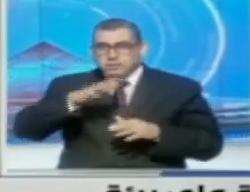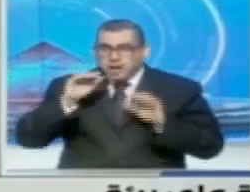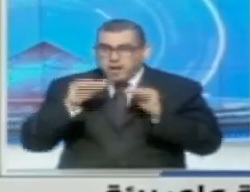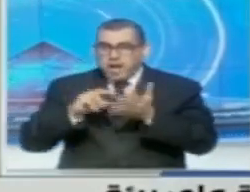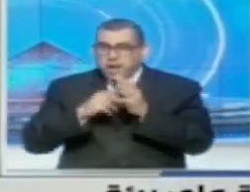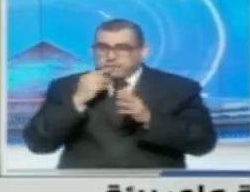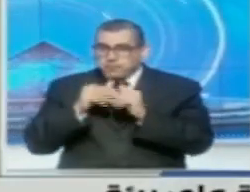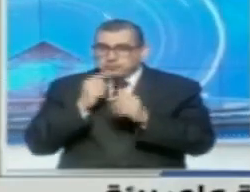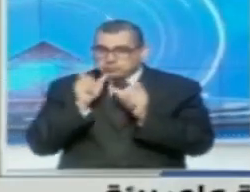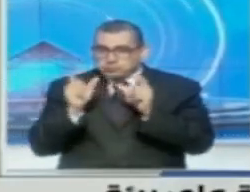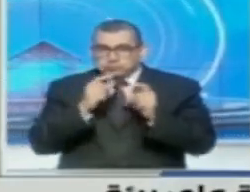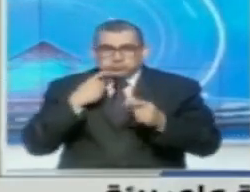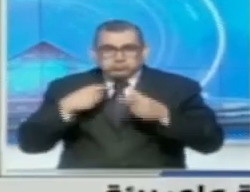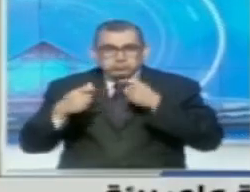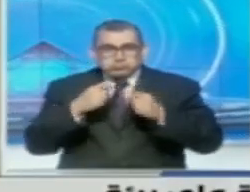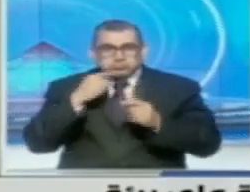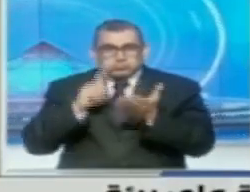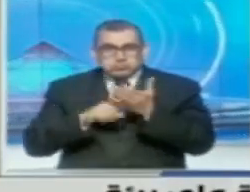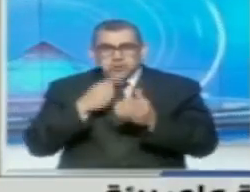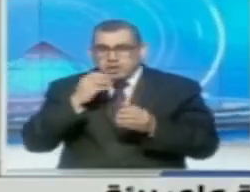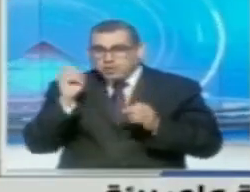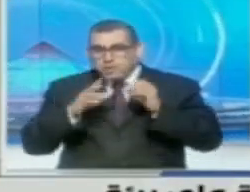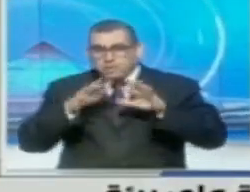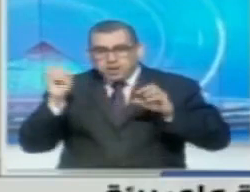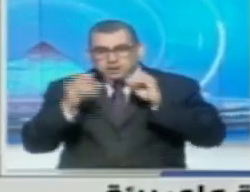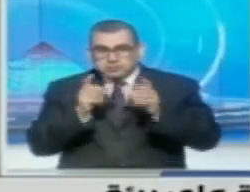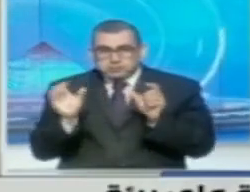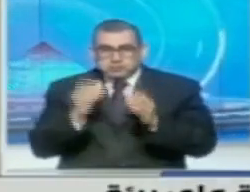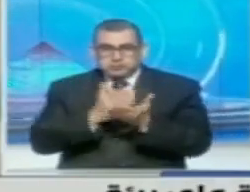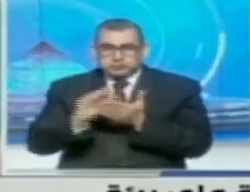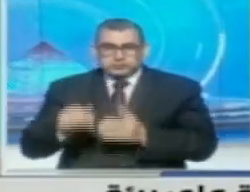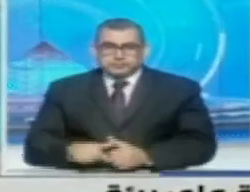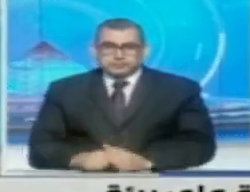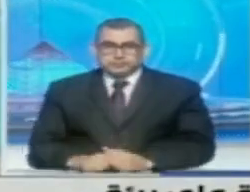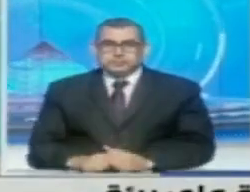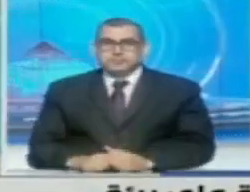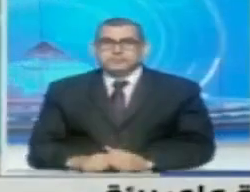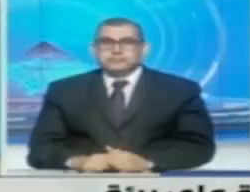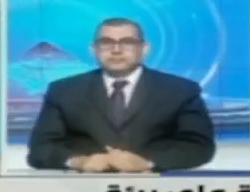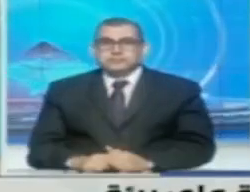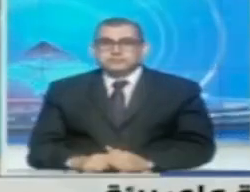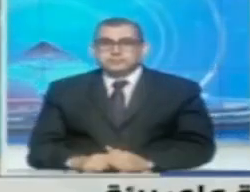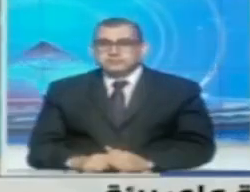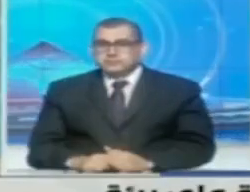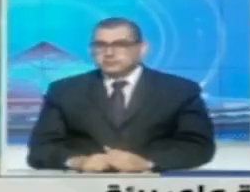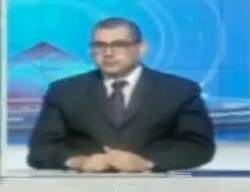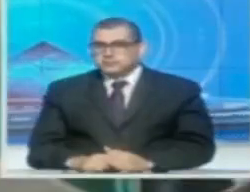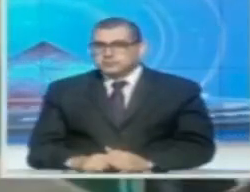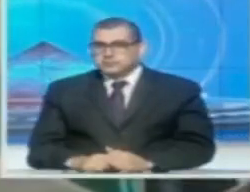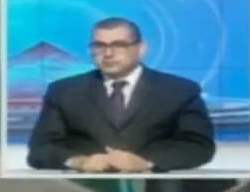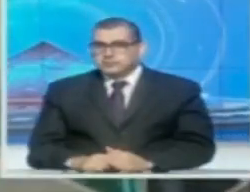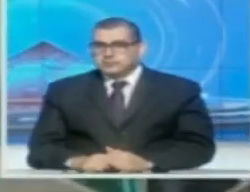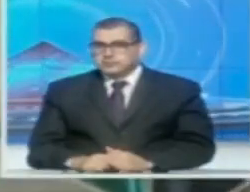والبحرية والتحكم في مصادر التلوث البحري. في خلال هذه الفترة هنصدق على أكبر مشروعين، واحد